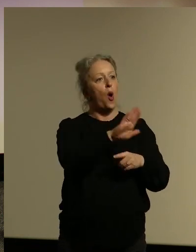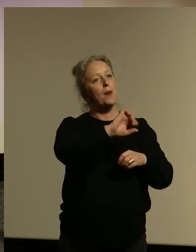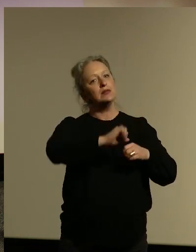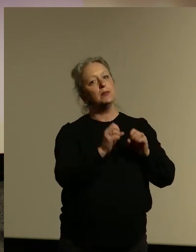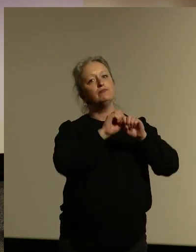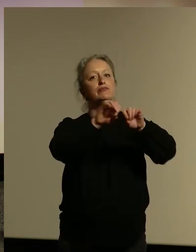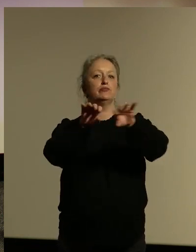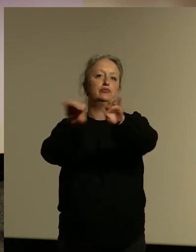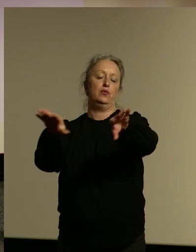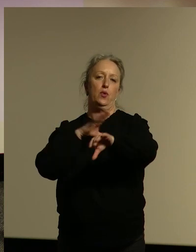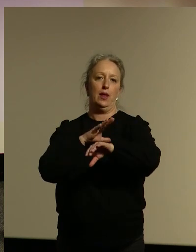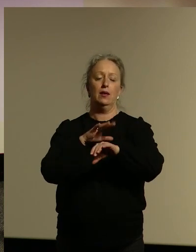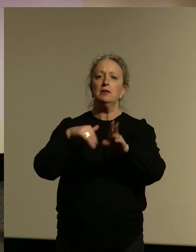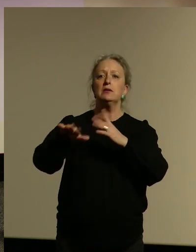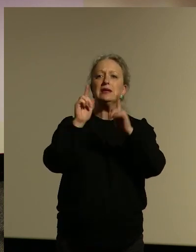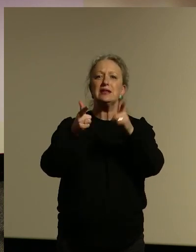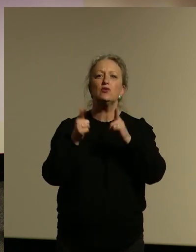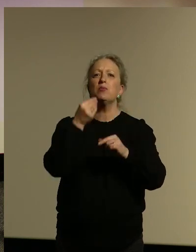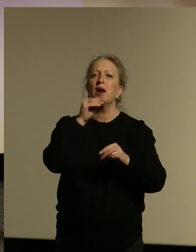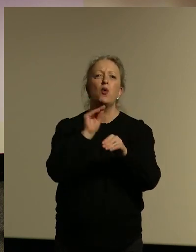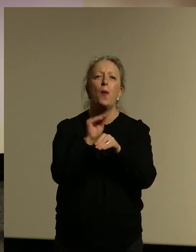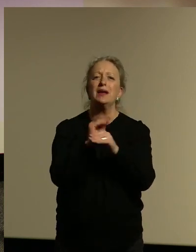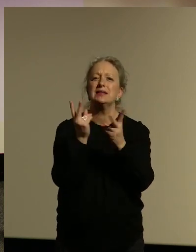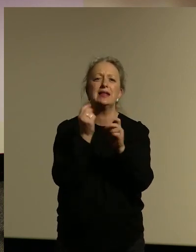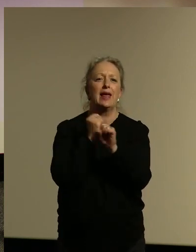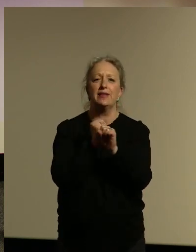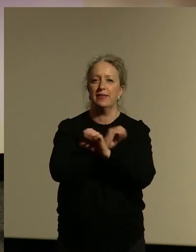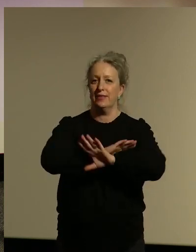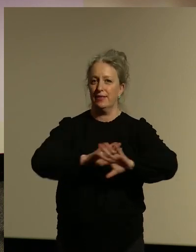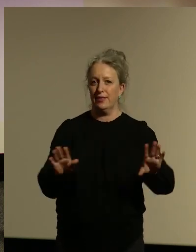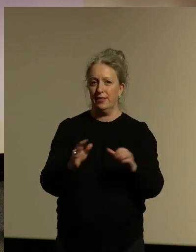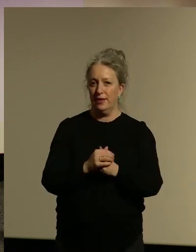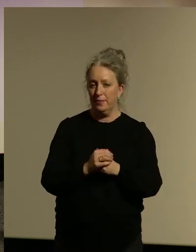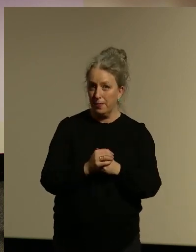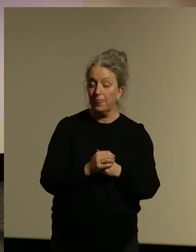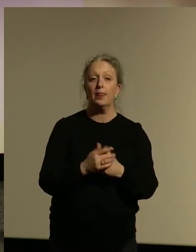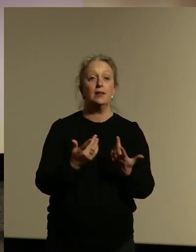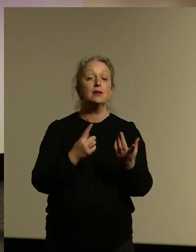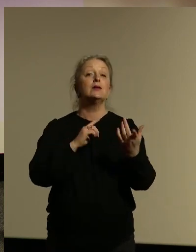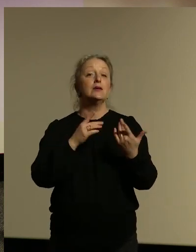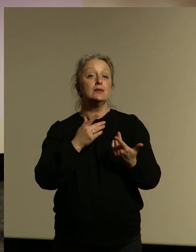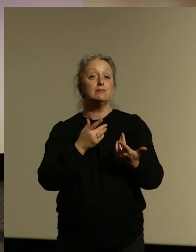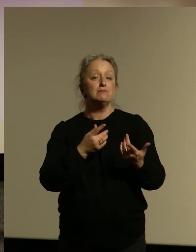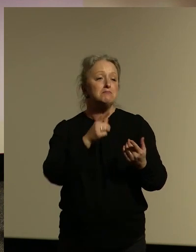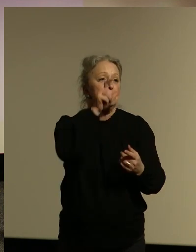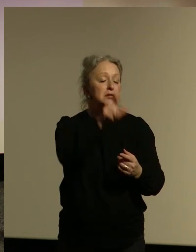parem on, kui selliseid kommentaare ei tee. Minu suurimast hirmust muutus ta tagasi inimeseks, keda ma